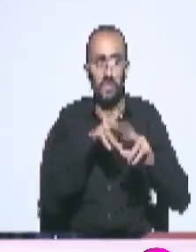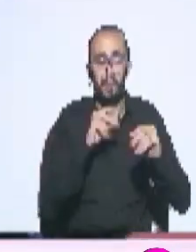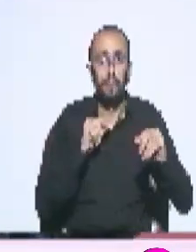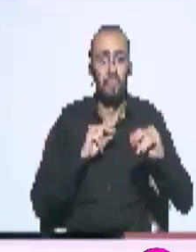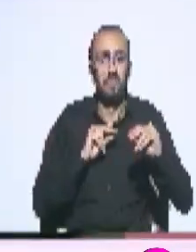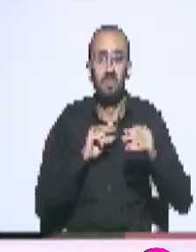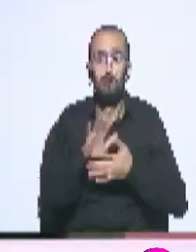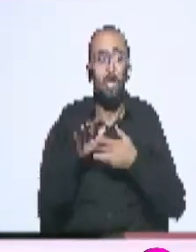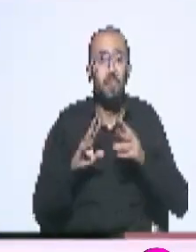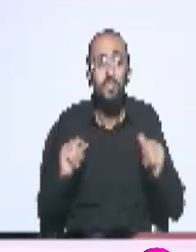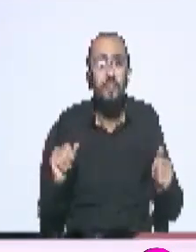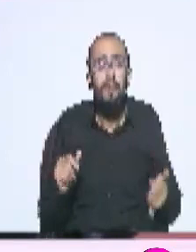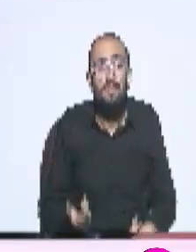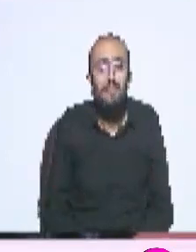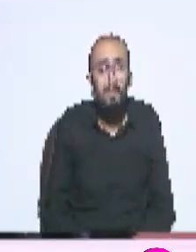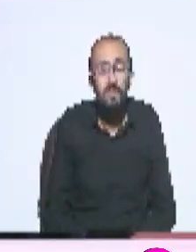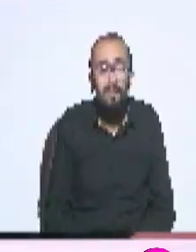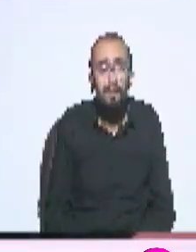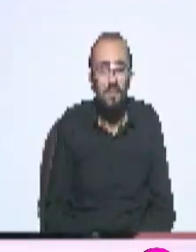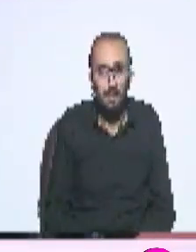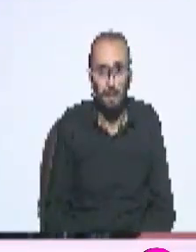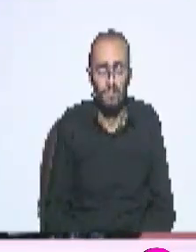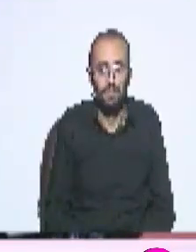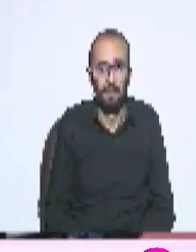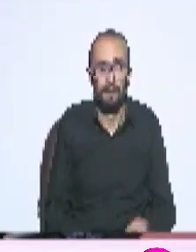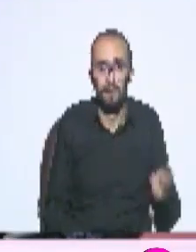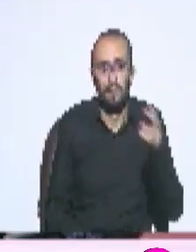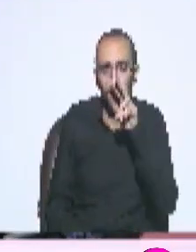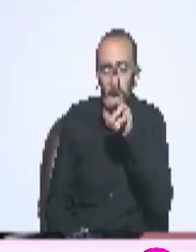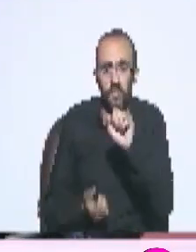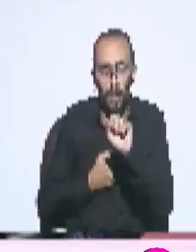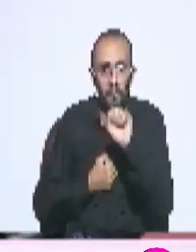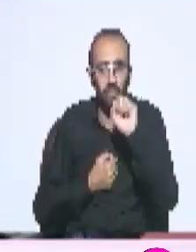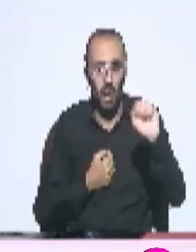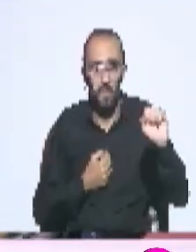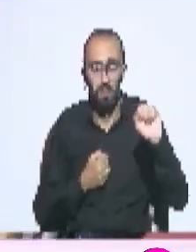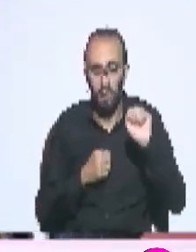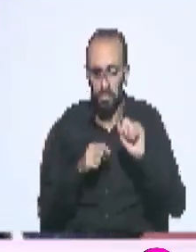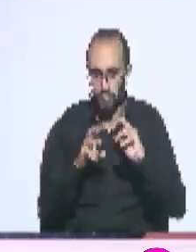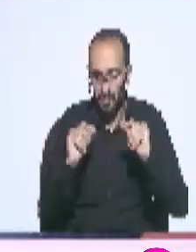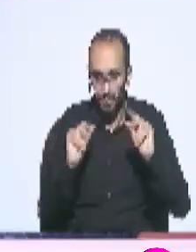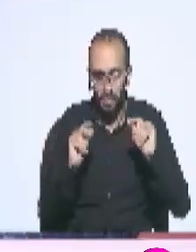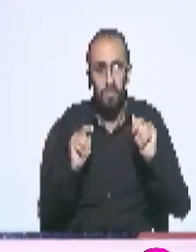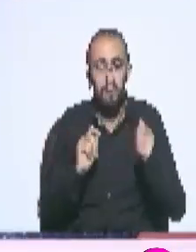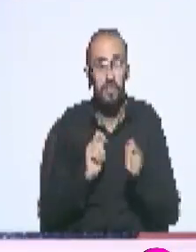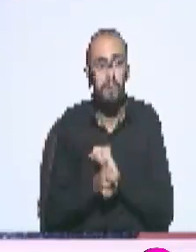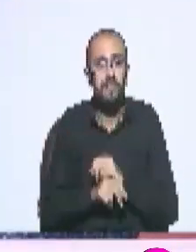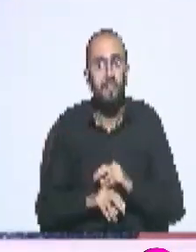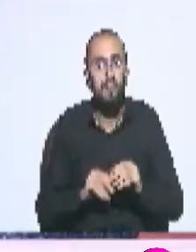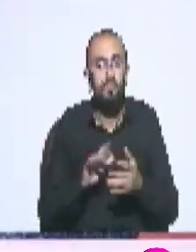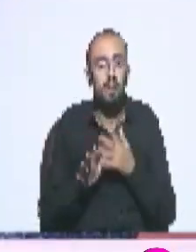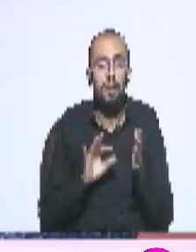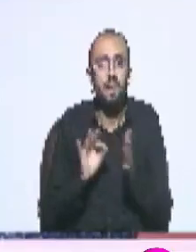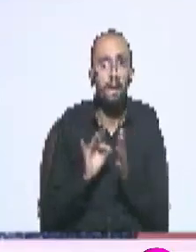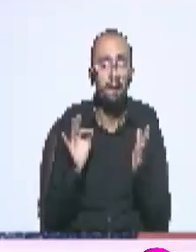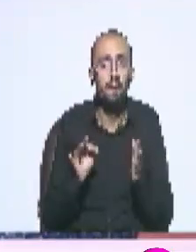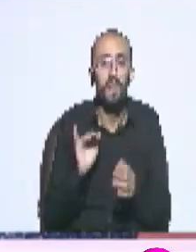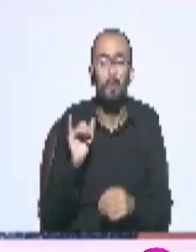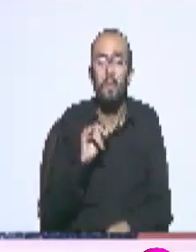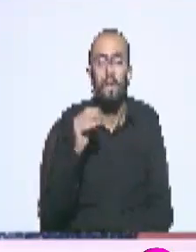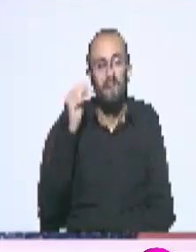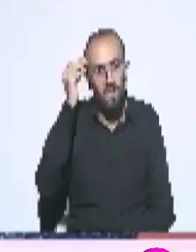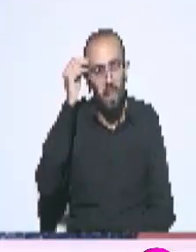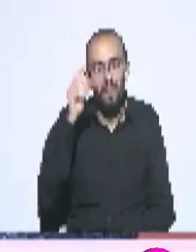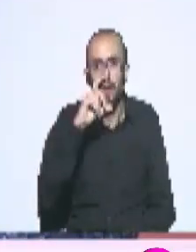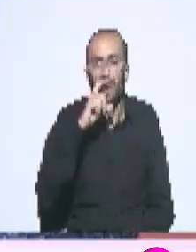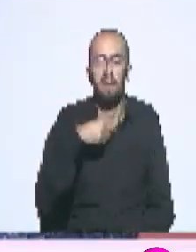الحاجه لان هو كاتبها من البرسبكس ابتدي يحصل تغيير فال السلف اويرنس دي